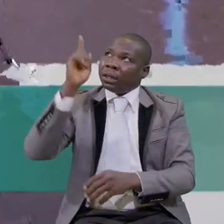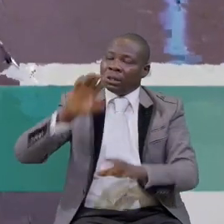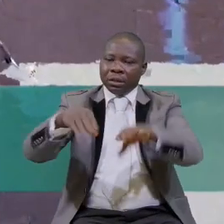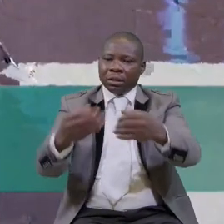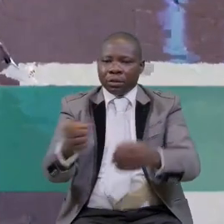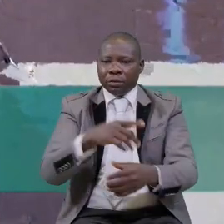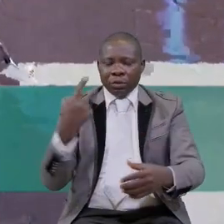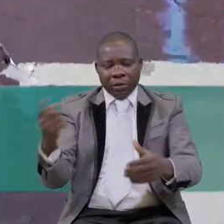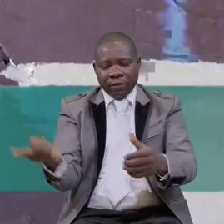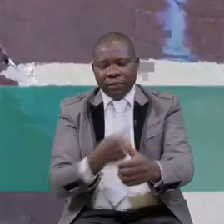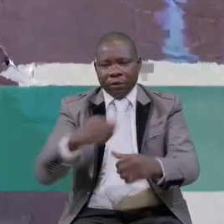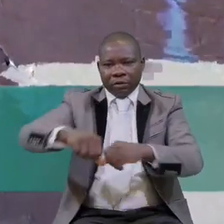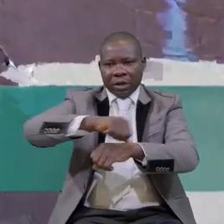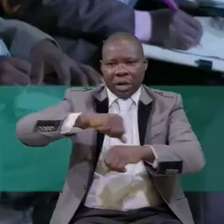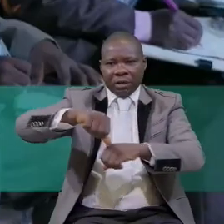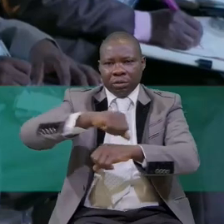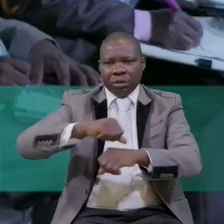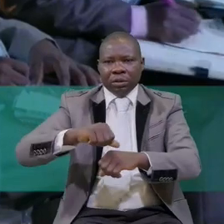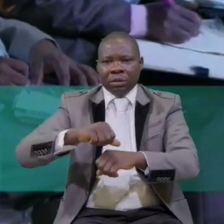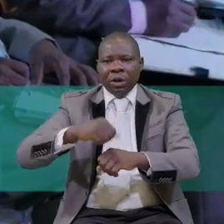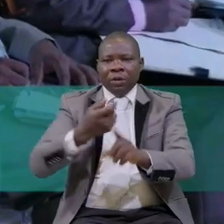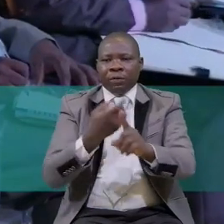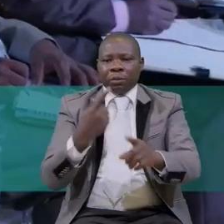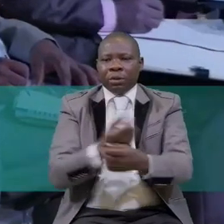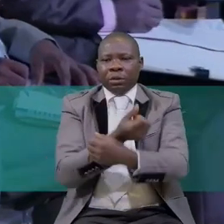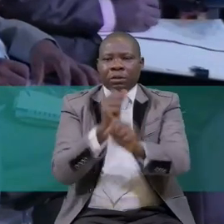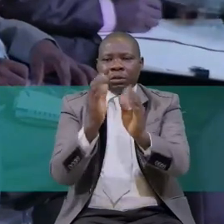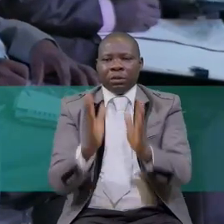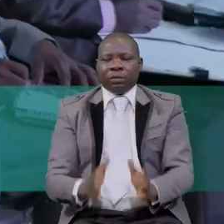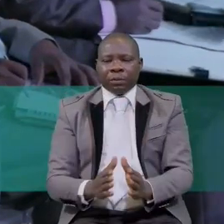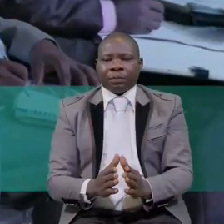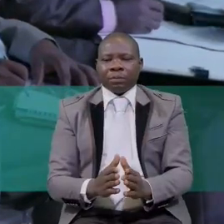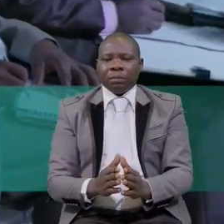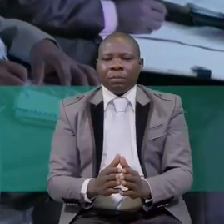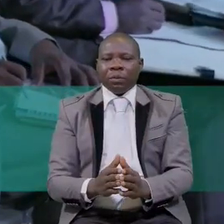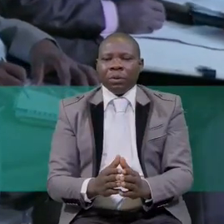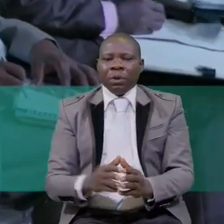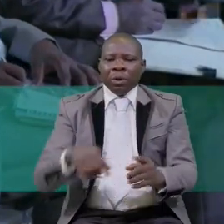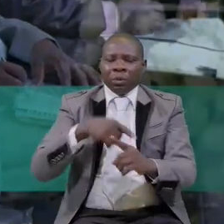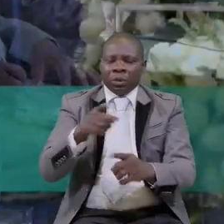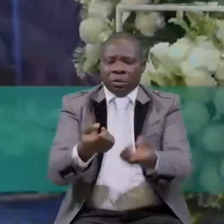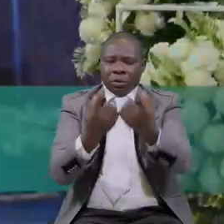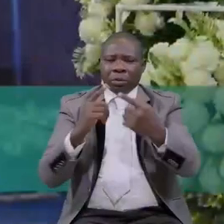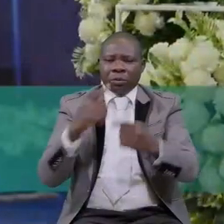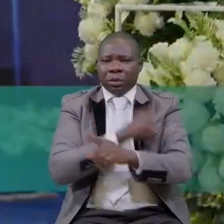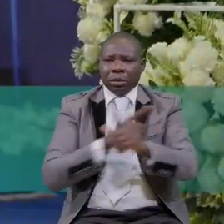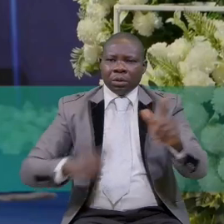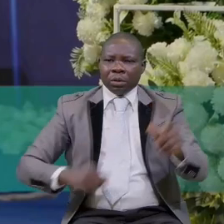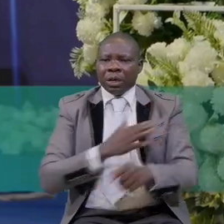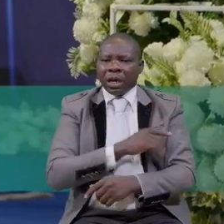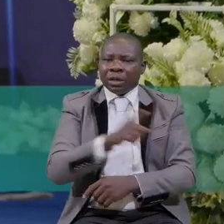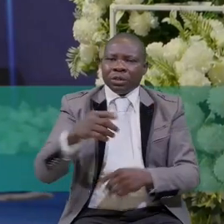donne l'onction initiale de la part du Sauveur. Et vous venez au